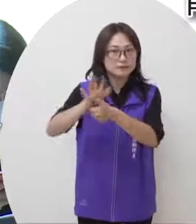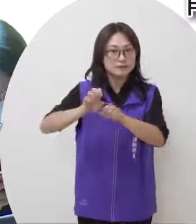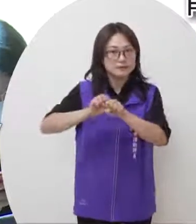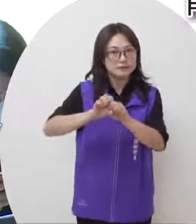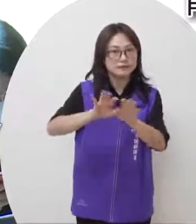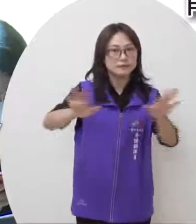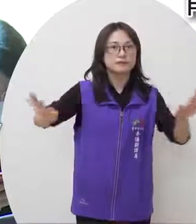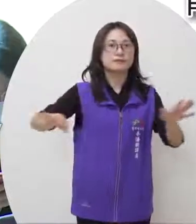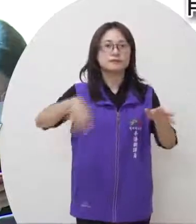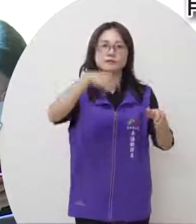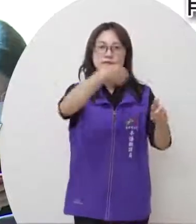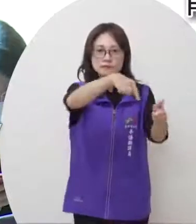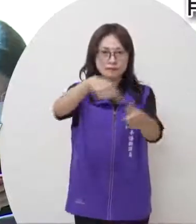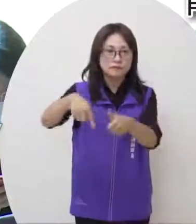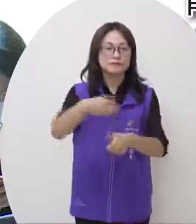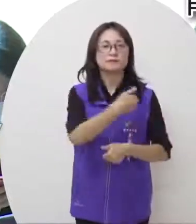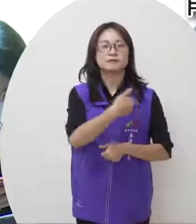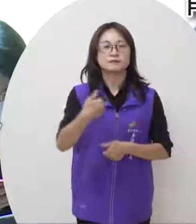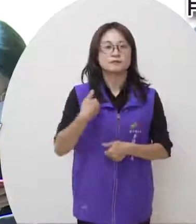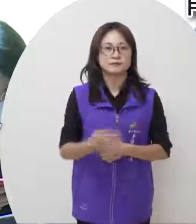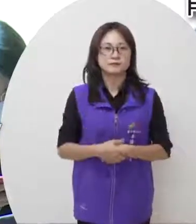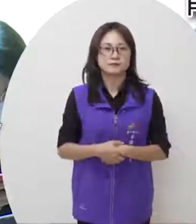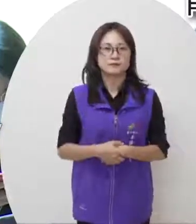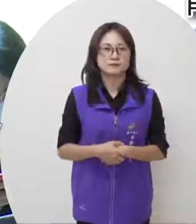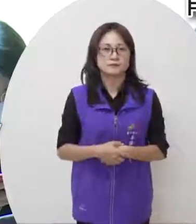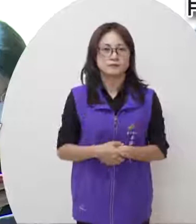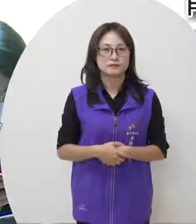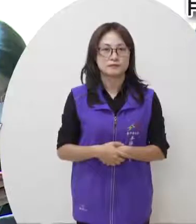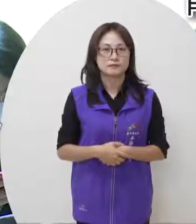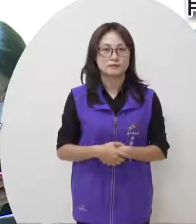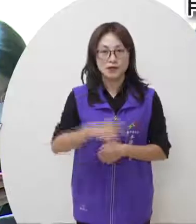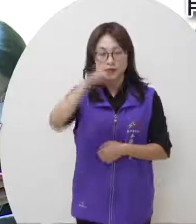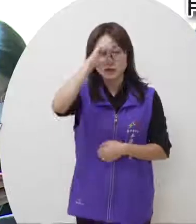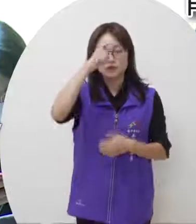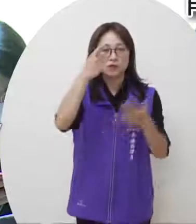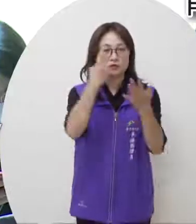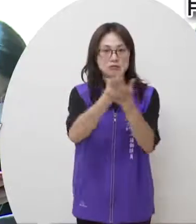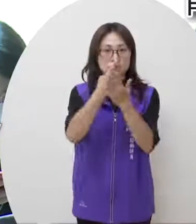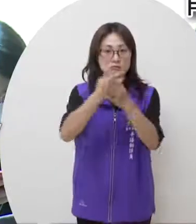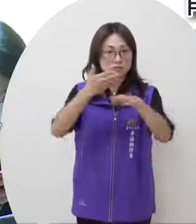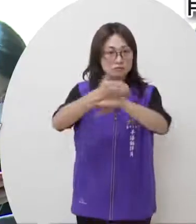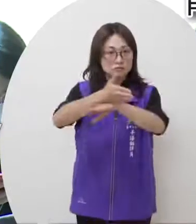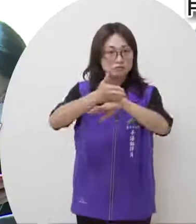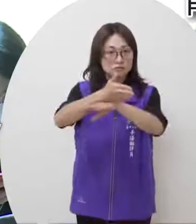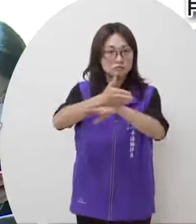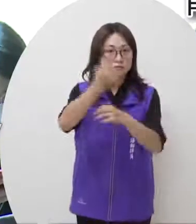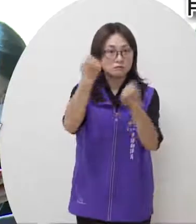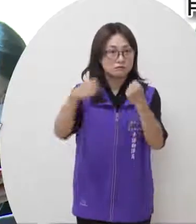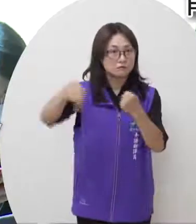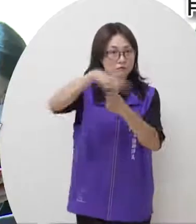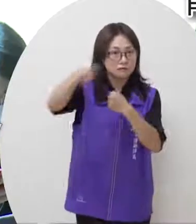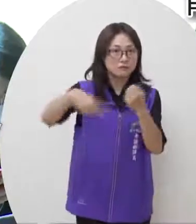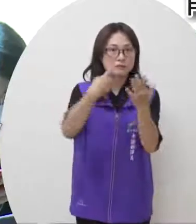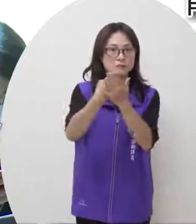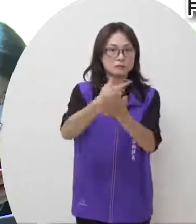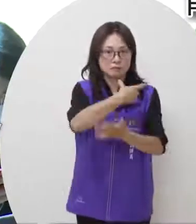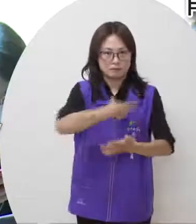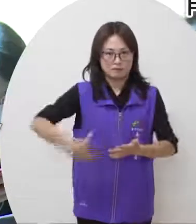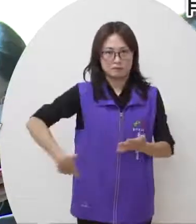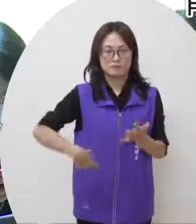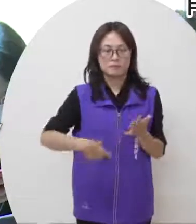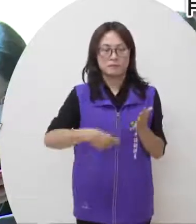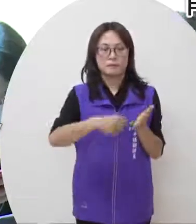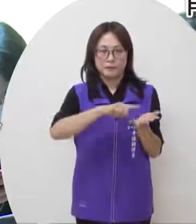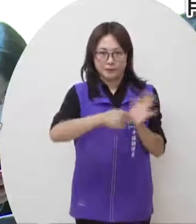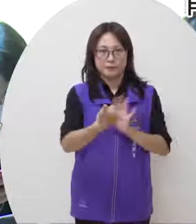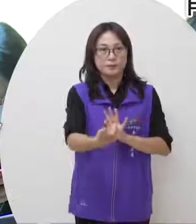1500多位的驾驶，每一位都是优良驾驶，每一位都是优良驾驶，基本上他就会提供每一个趟次都是优